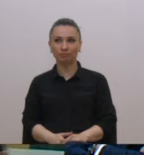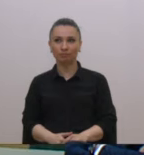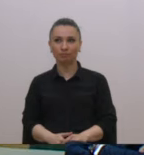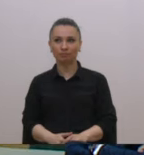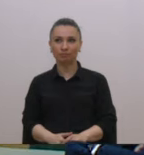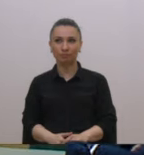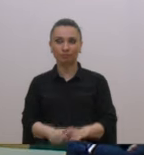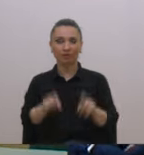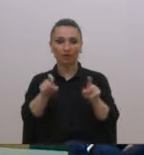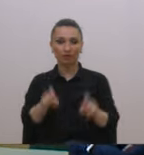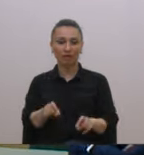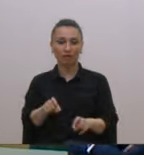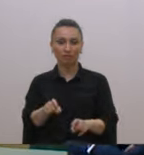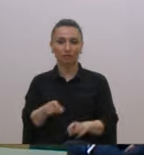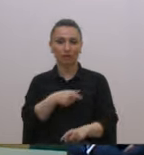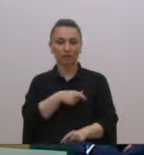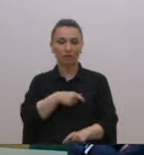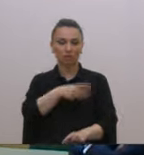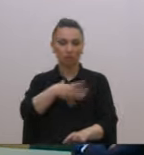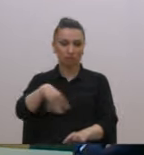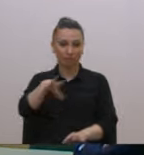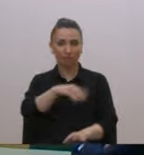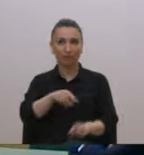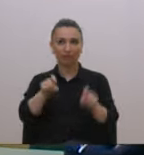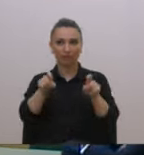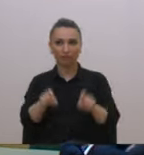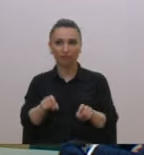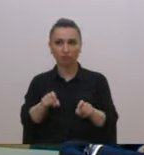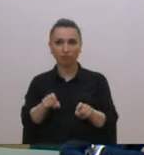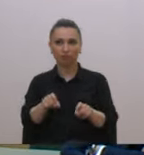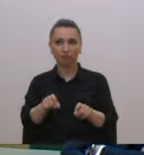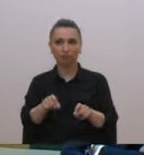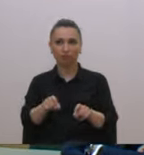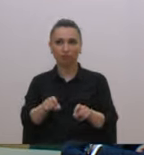კი, დაჯექით დეპუტატებს ეუნებ, დაჯექით, დაჯექით ყველა.